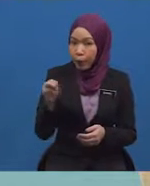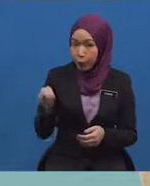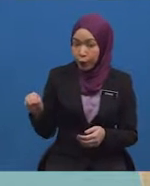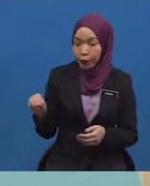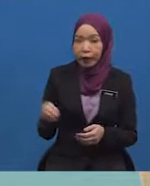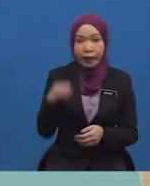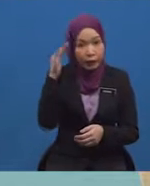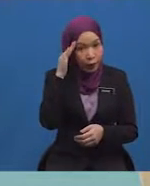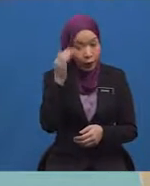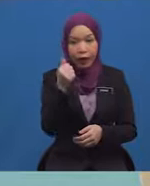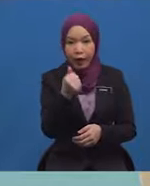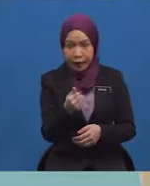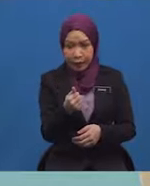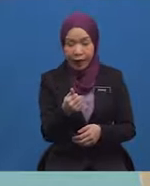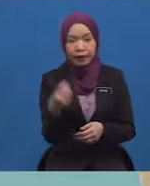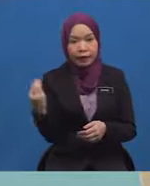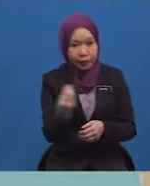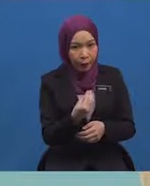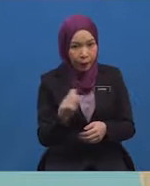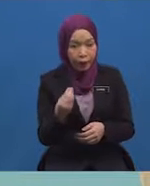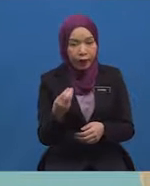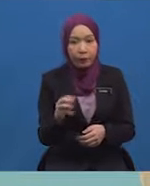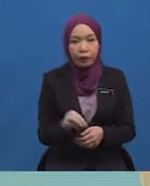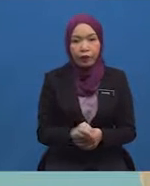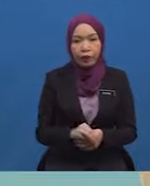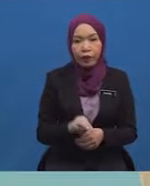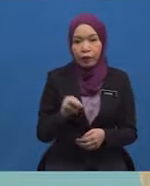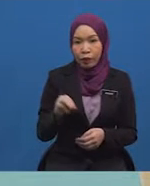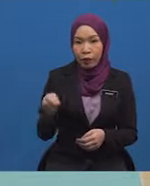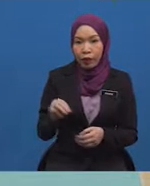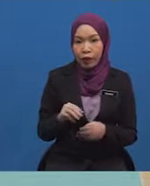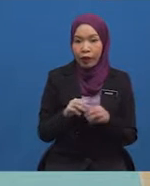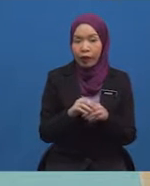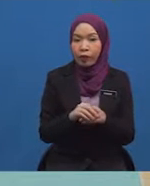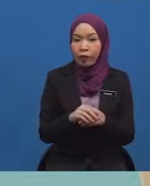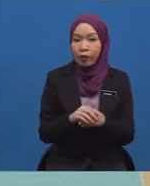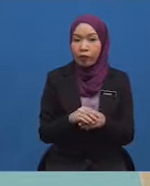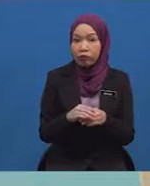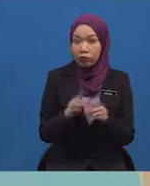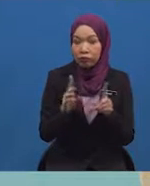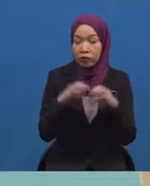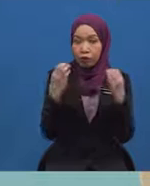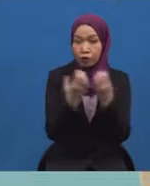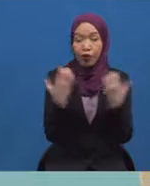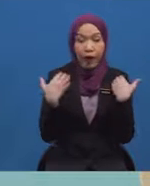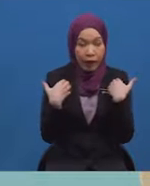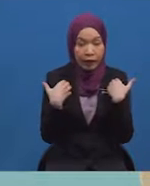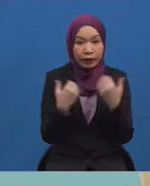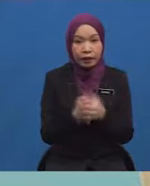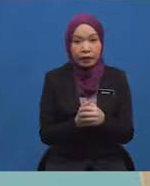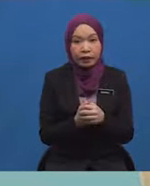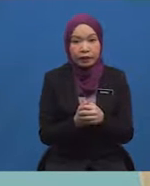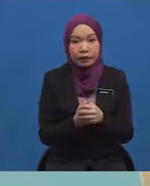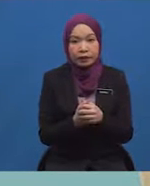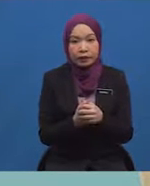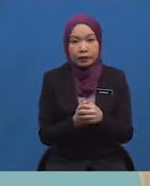Murid-murid, tahukah anda taburan penduduk dan kepadatan penduduk mempunyai perkaitan yang rapat? Ini